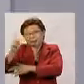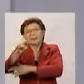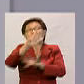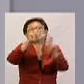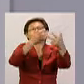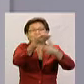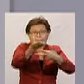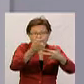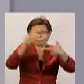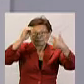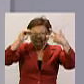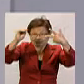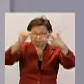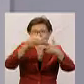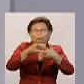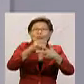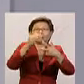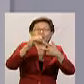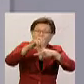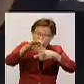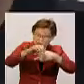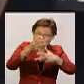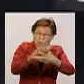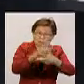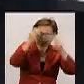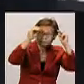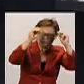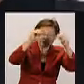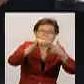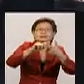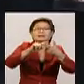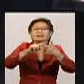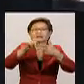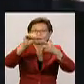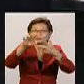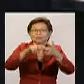perkhidmatan, iaitu pendidikan kewangan, kaunseling kewangan dan program pengurusan kredit.